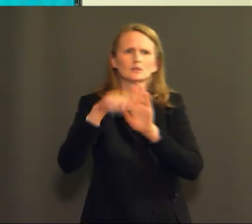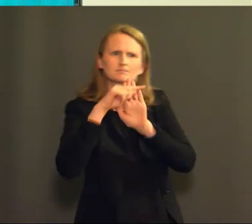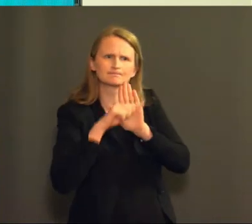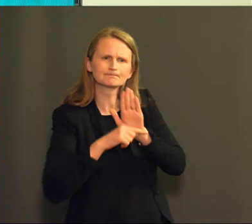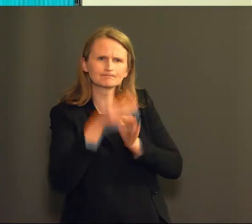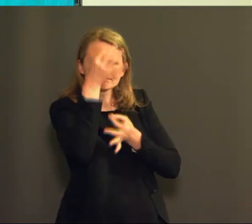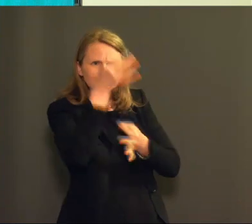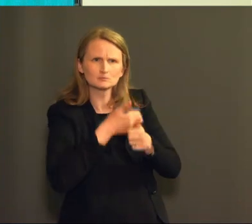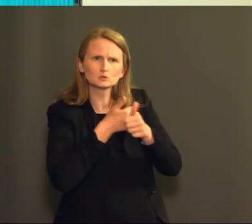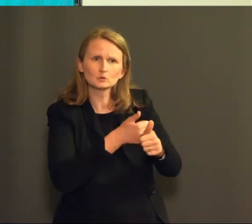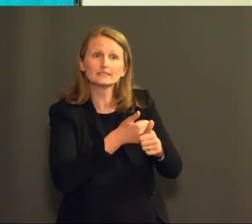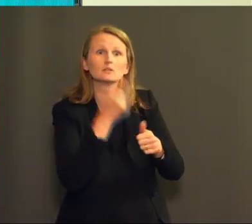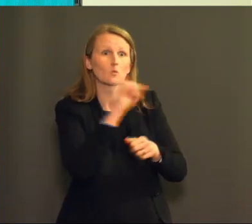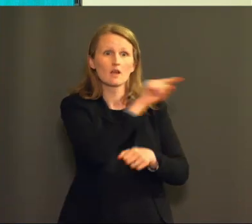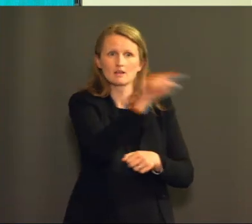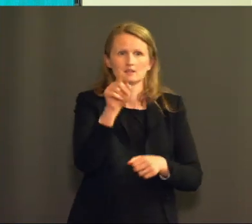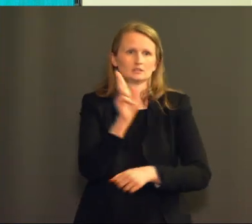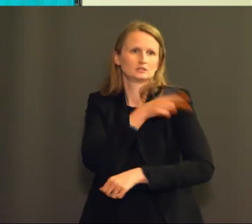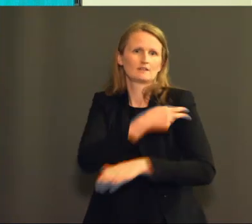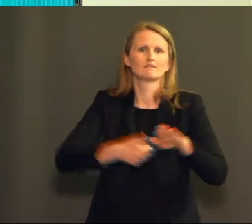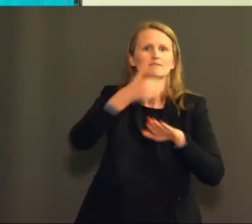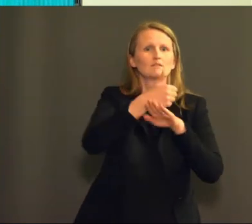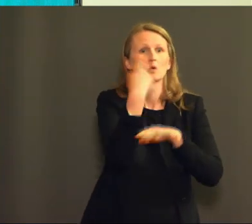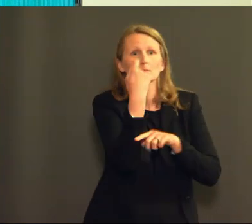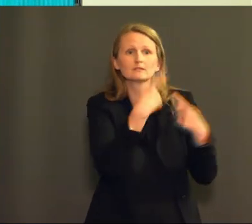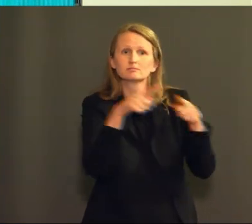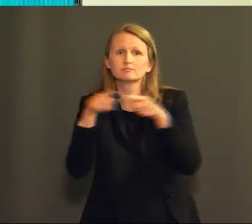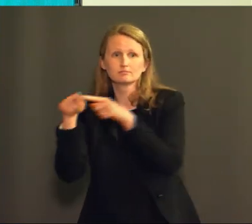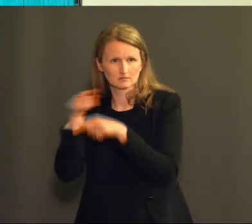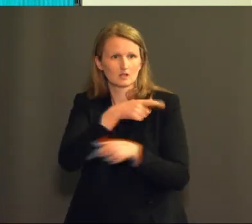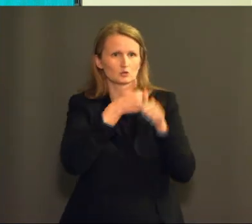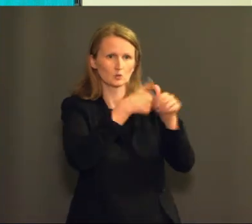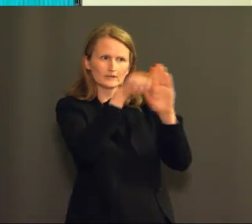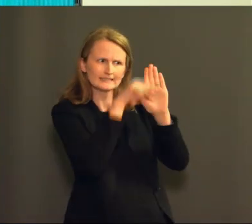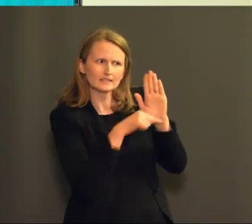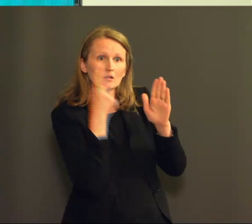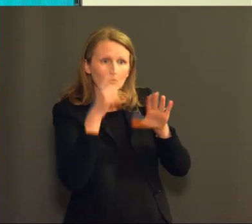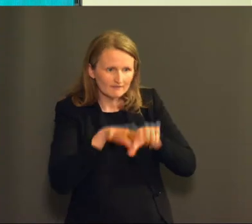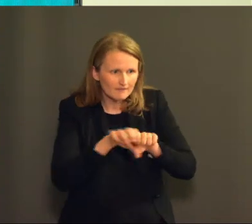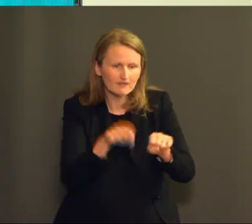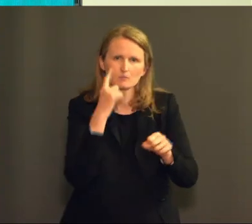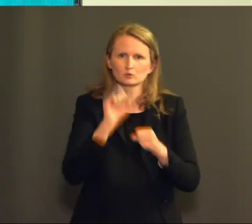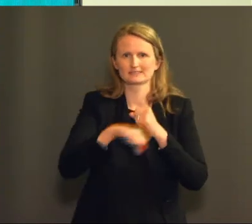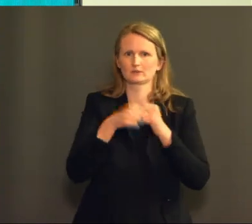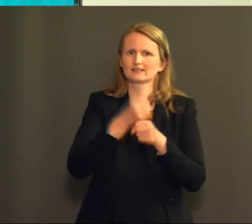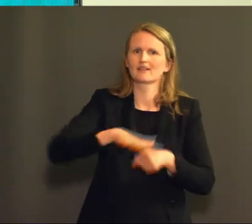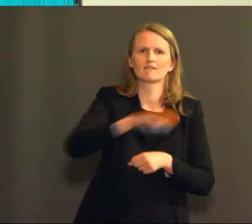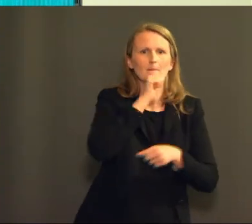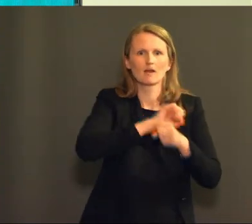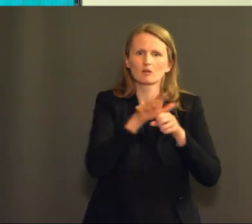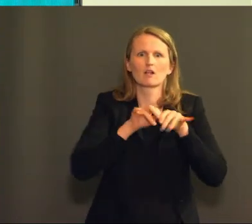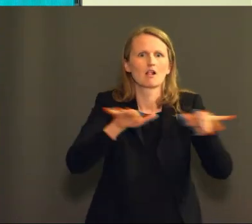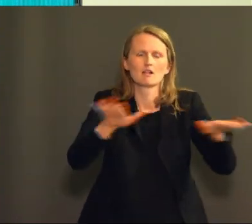domaine. Le Conseil supérieur pour la prévention et la protection au travail, au sein duquel sont